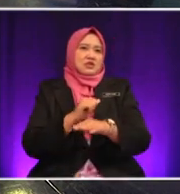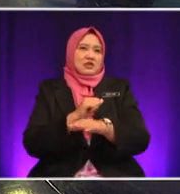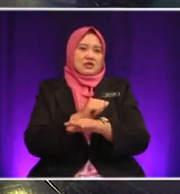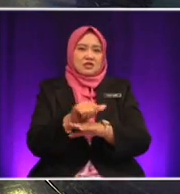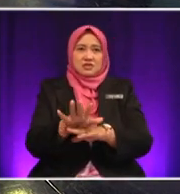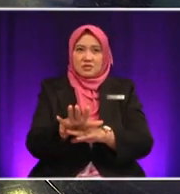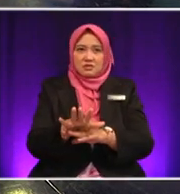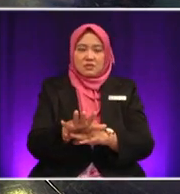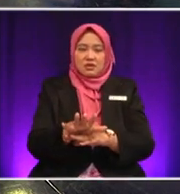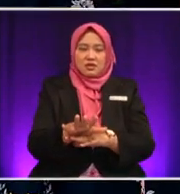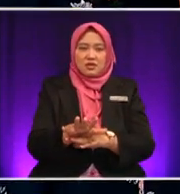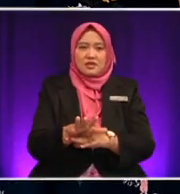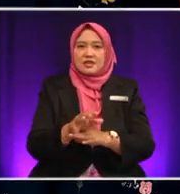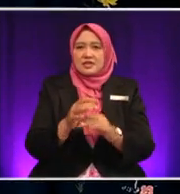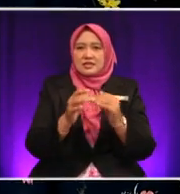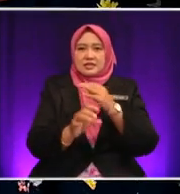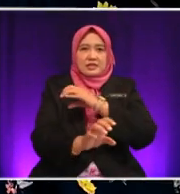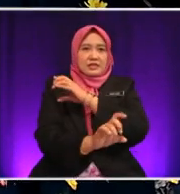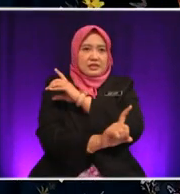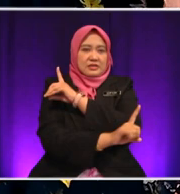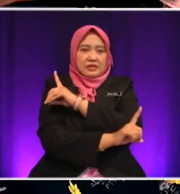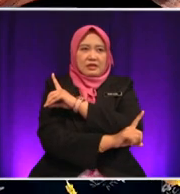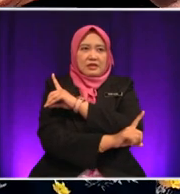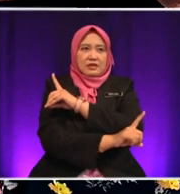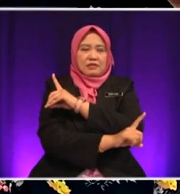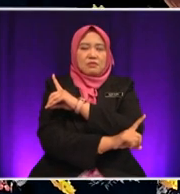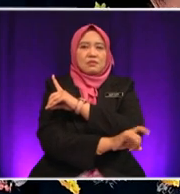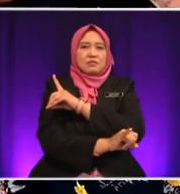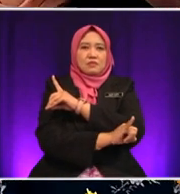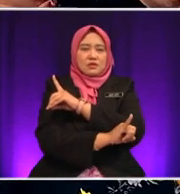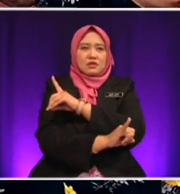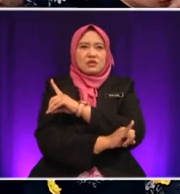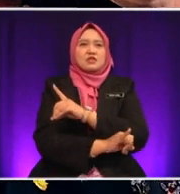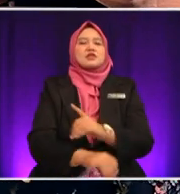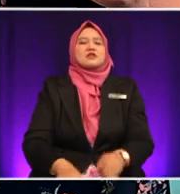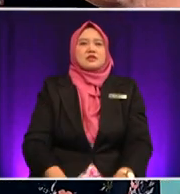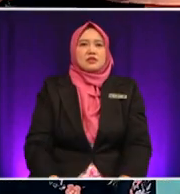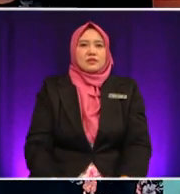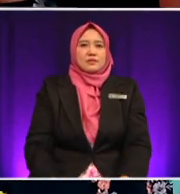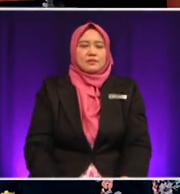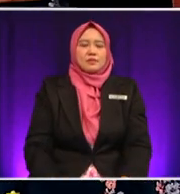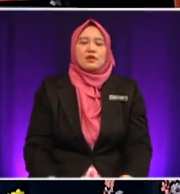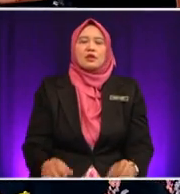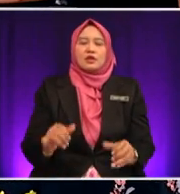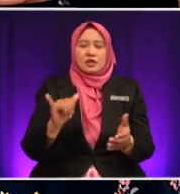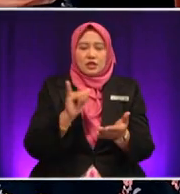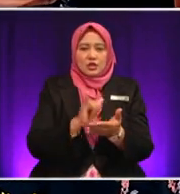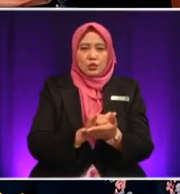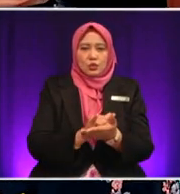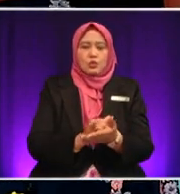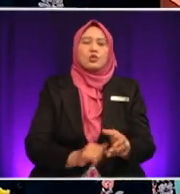perjudian dalam tarian tapi benda itu salah Jadi itu adalah jenayah